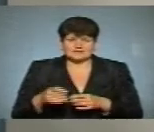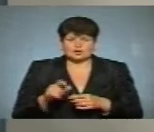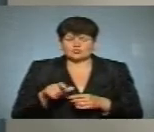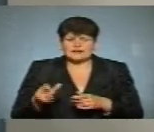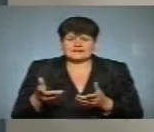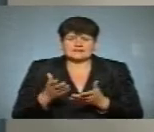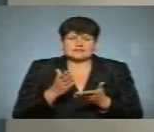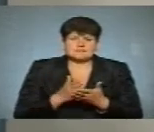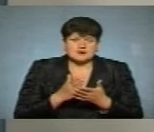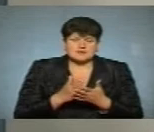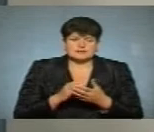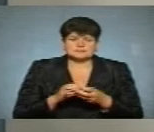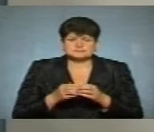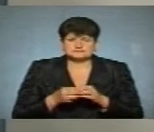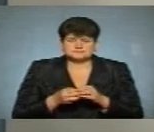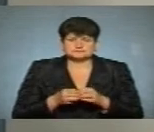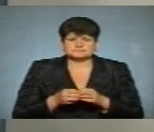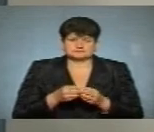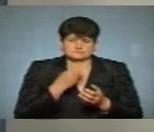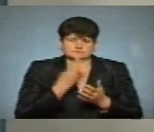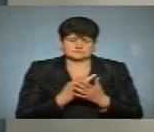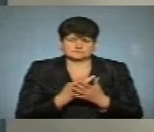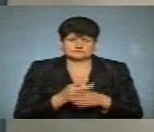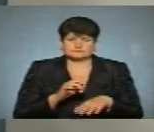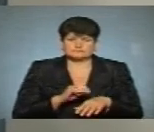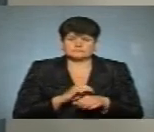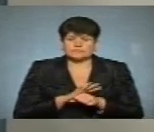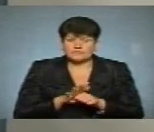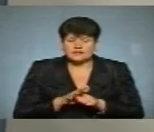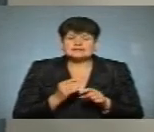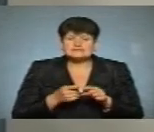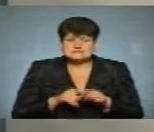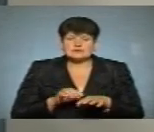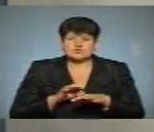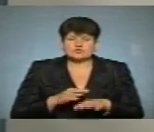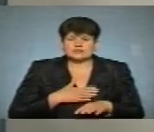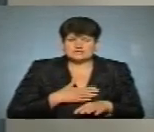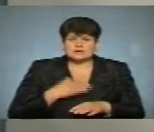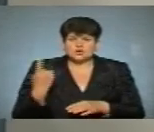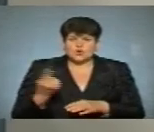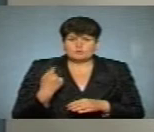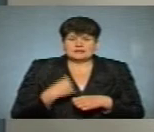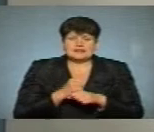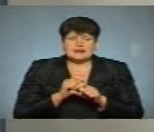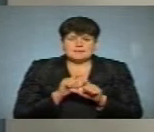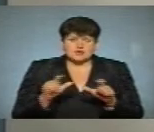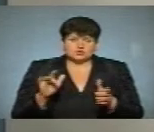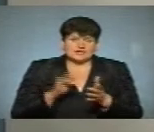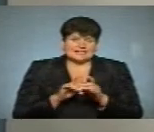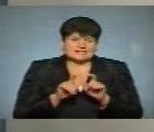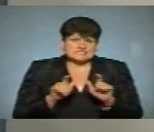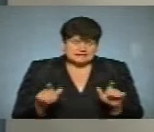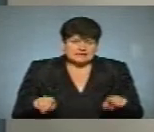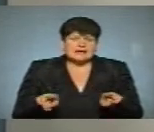мали загрозу, а також симптоми COVID-19. Це проводить наш обласний лабораторний центр, а